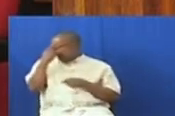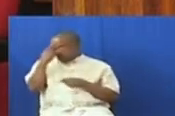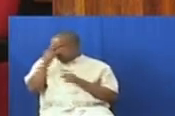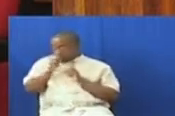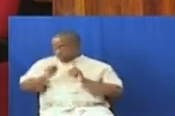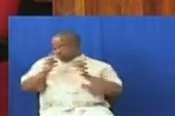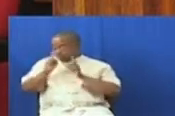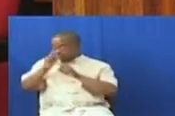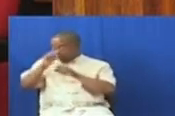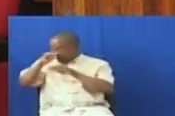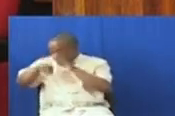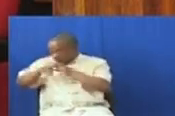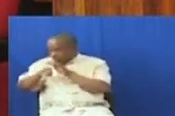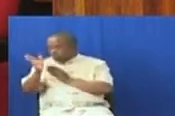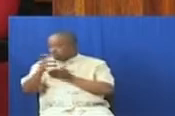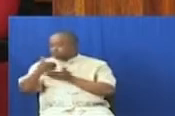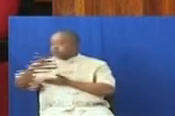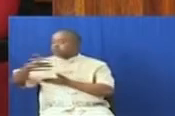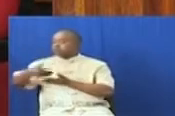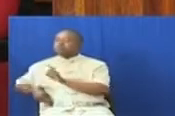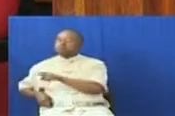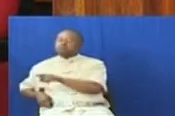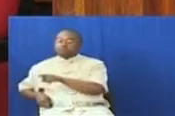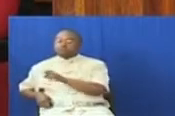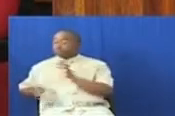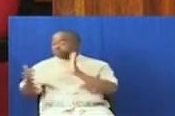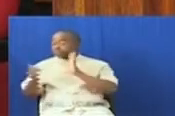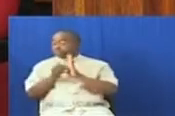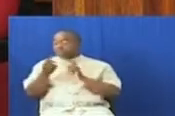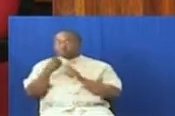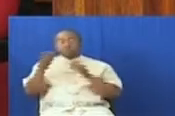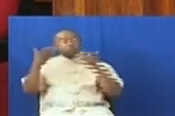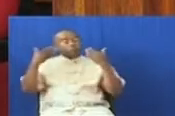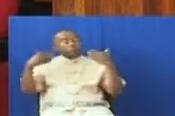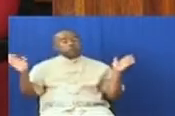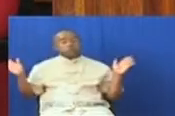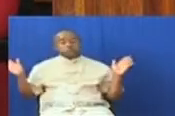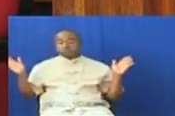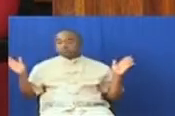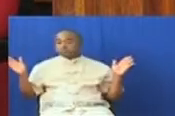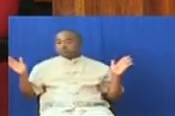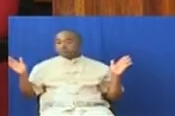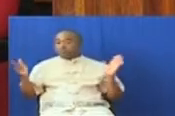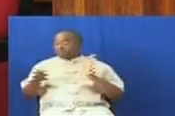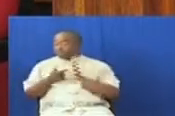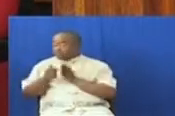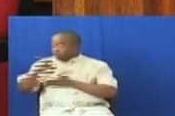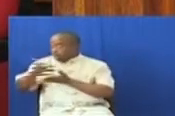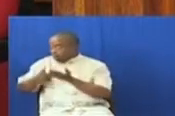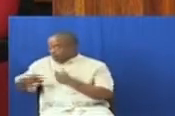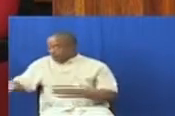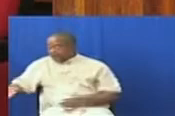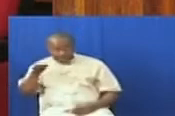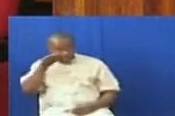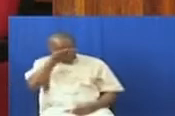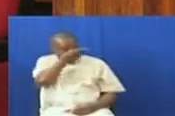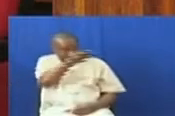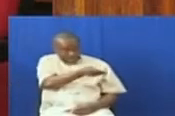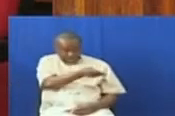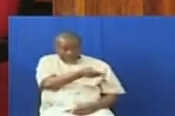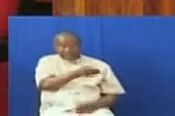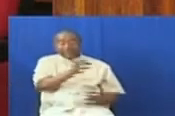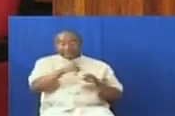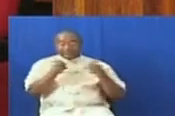ya dokumenti. Sheria inasema kabisa kama unatoa dokumenti unapeleka TAKUKURU, basi kuna nakala ambayo